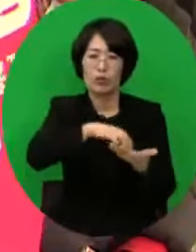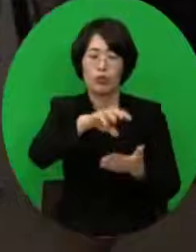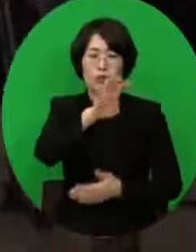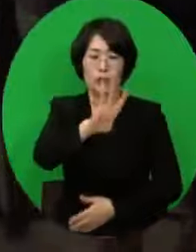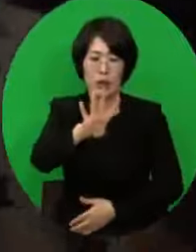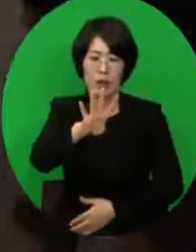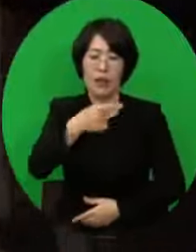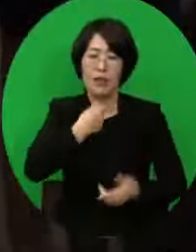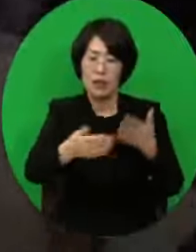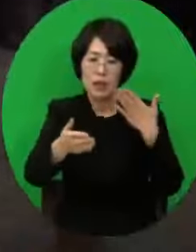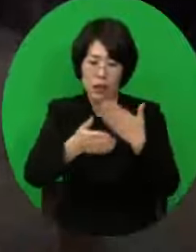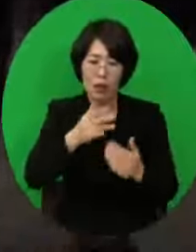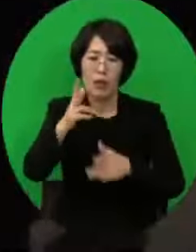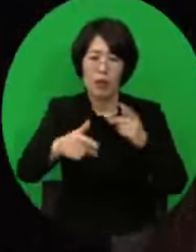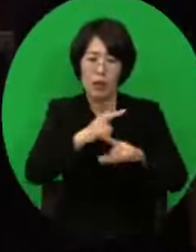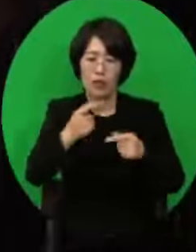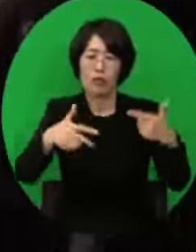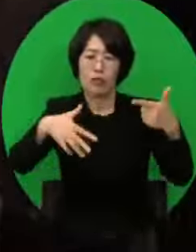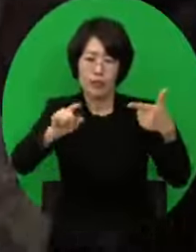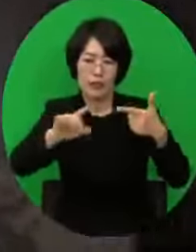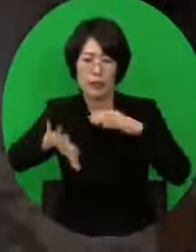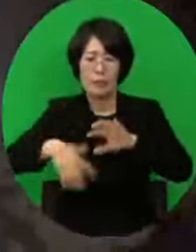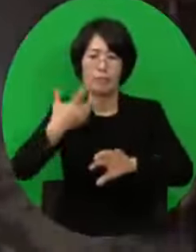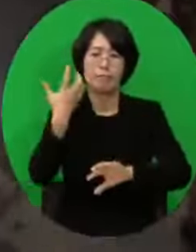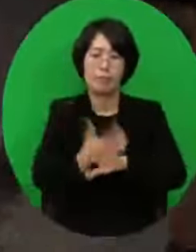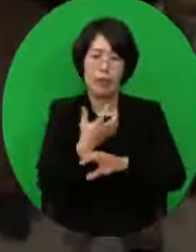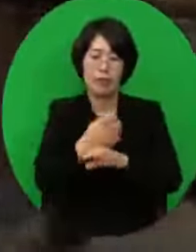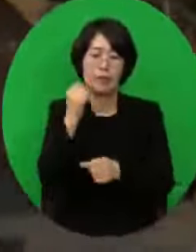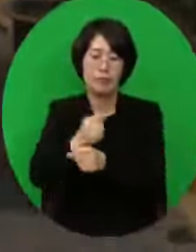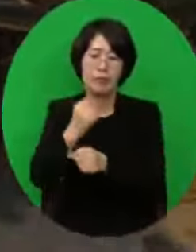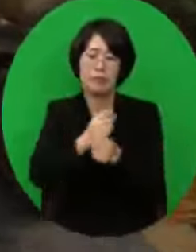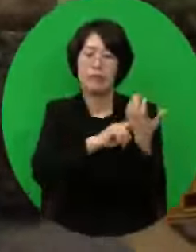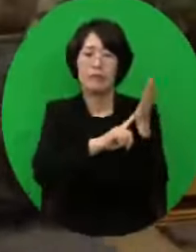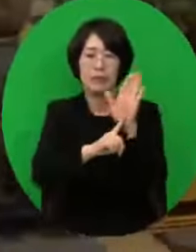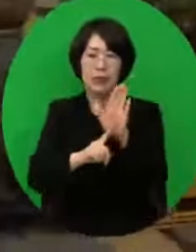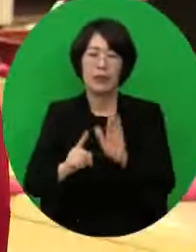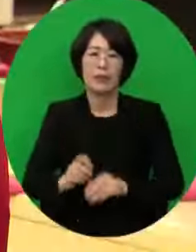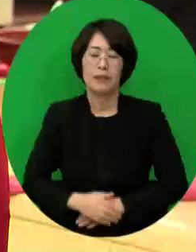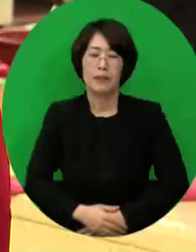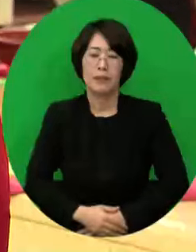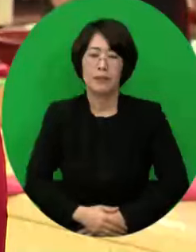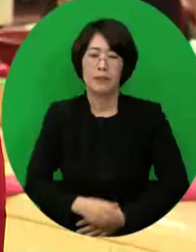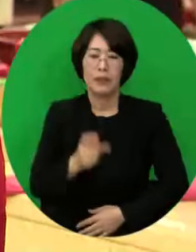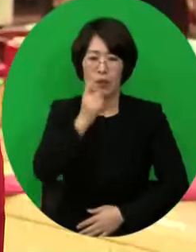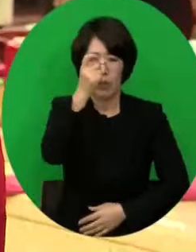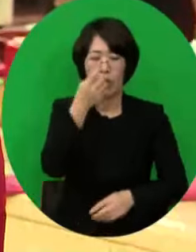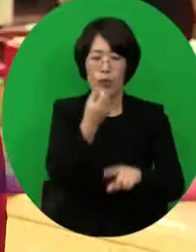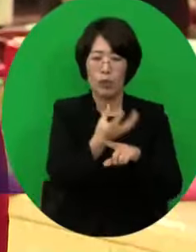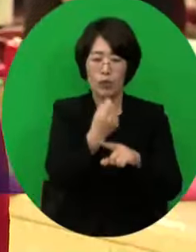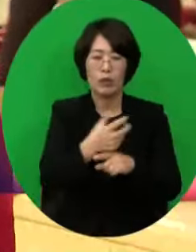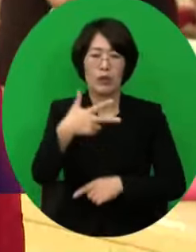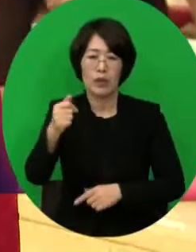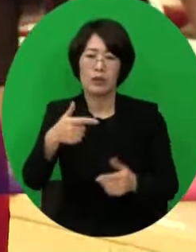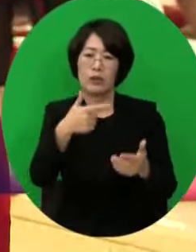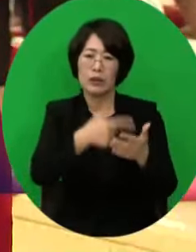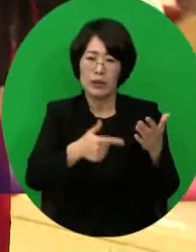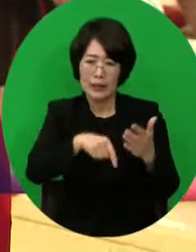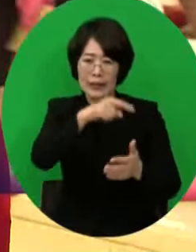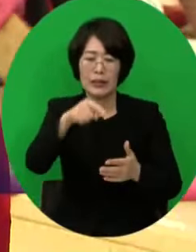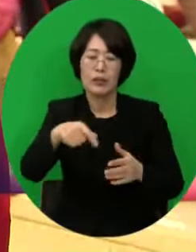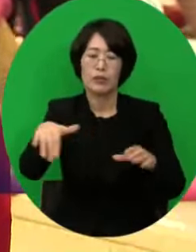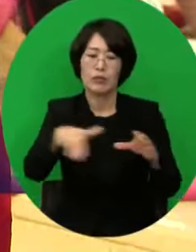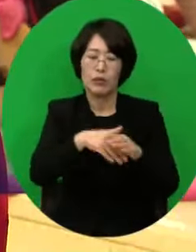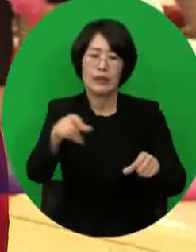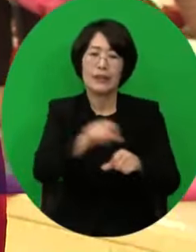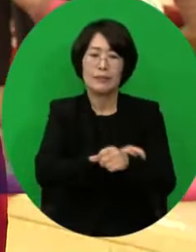동시에 이루어지는 6차 산업 활성화의 기반을 형성하겠다고 밝혔습니다. 고흥 보성 장흥 농어촌